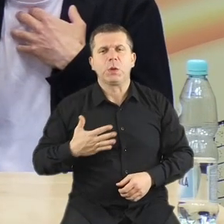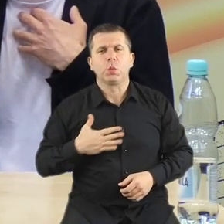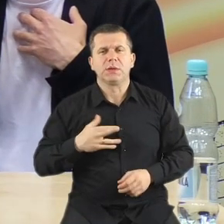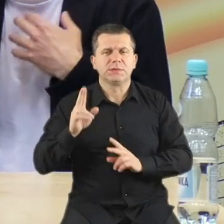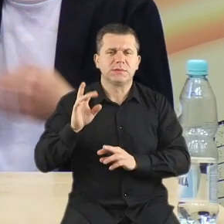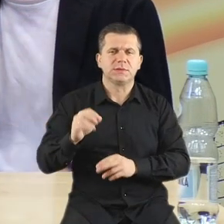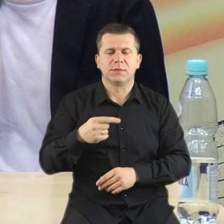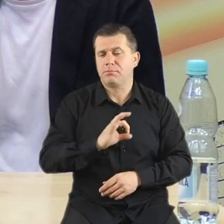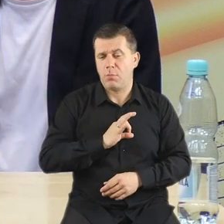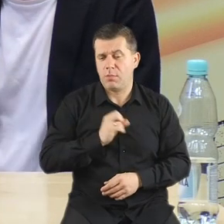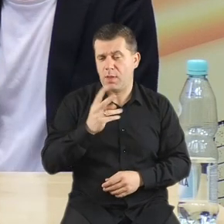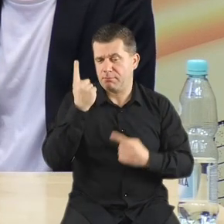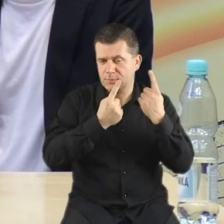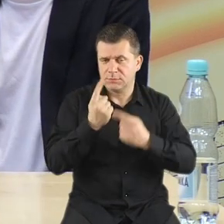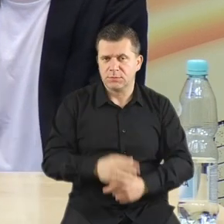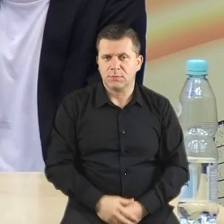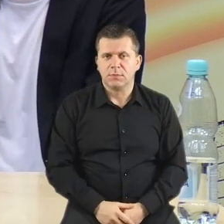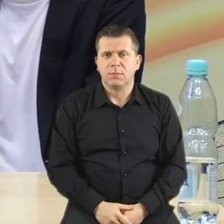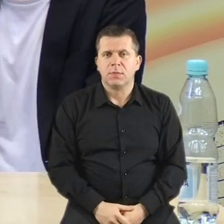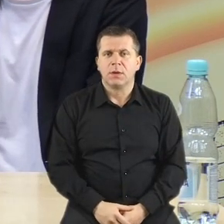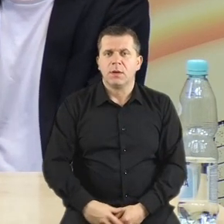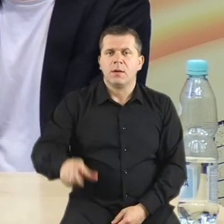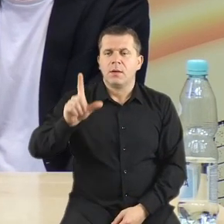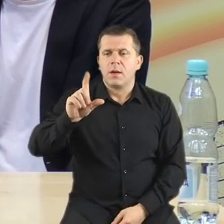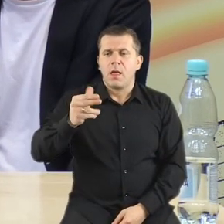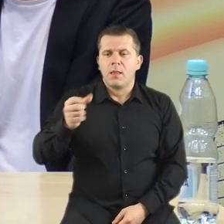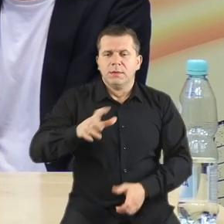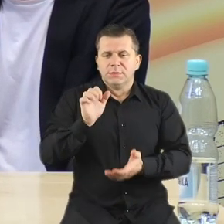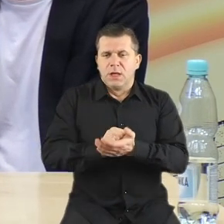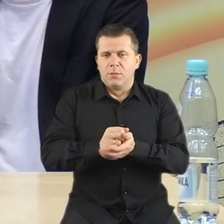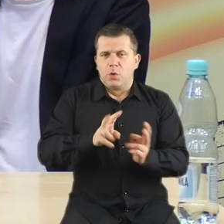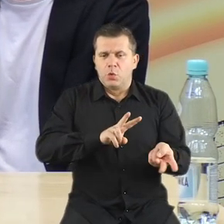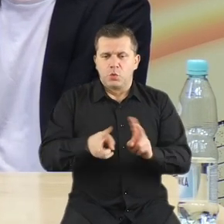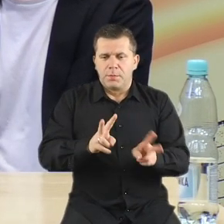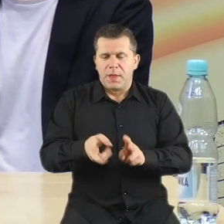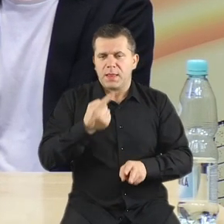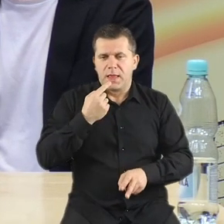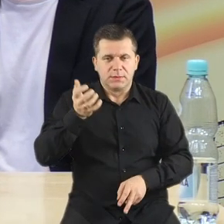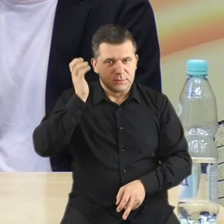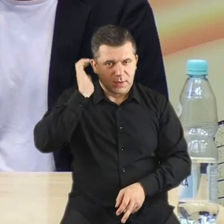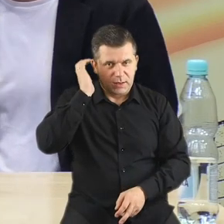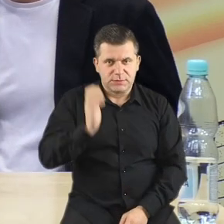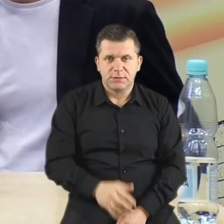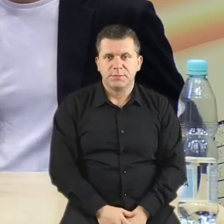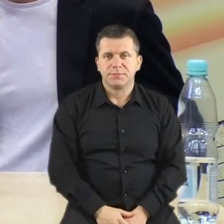moim wydaniu. Lenka Kuchar, która zajęła się tłumaczeniem książki na język czeski,